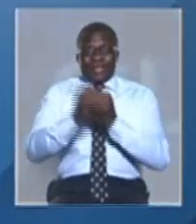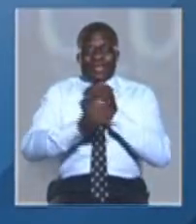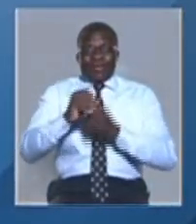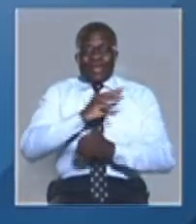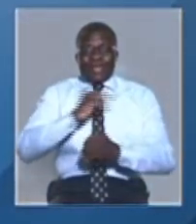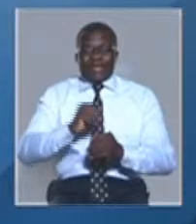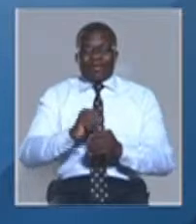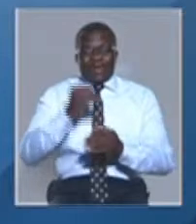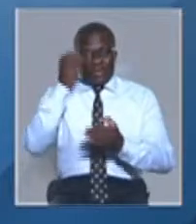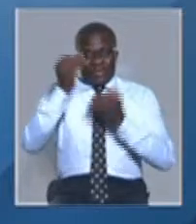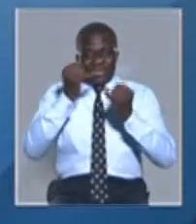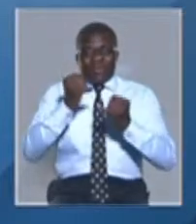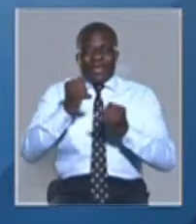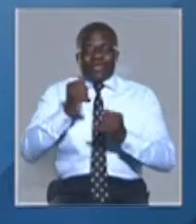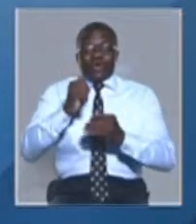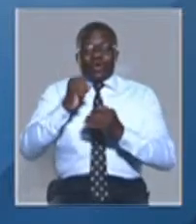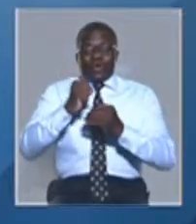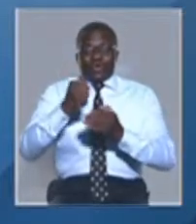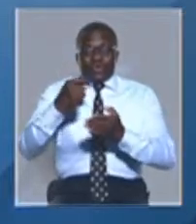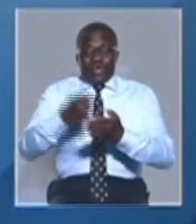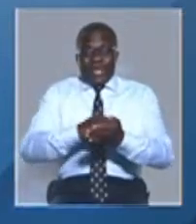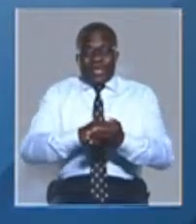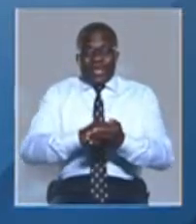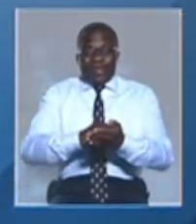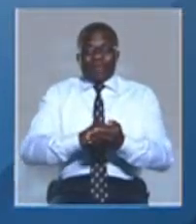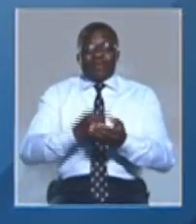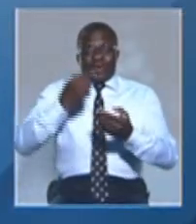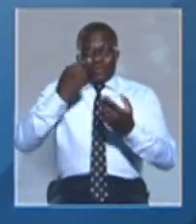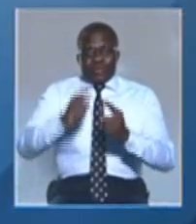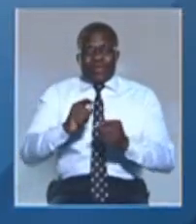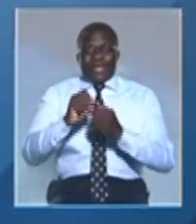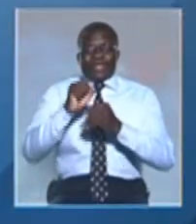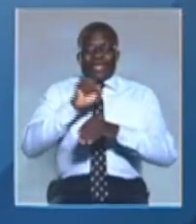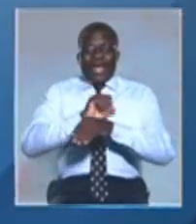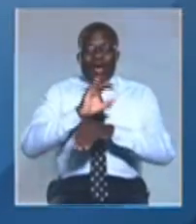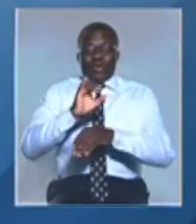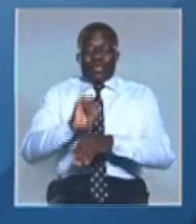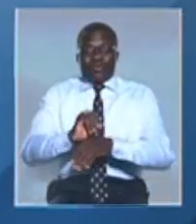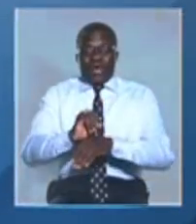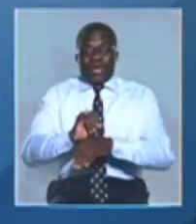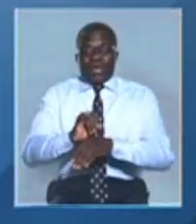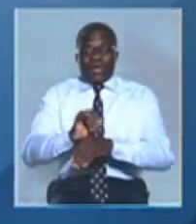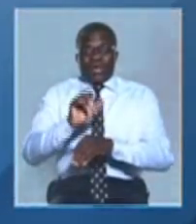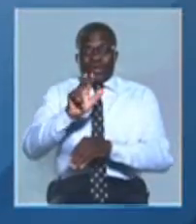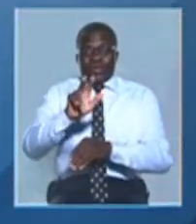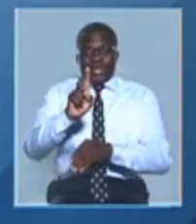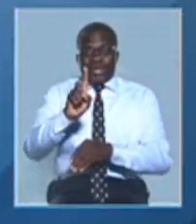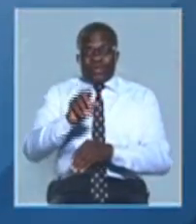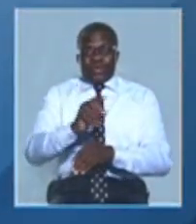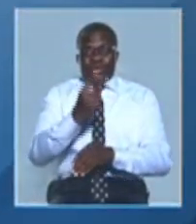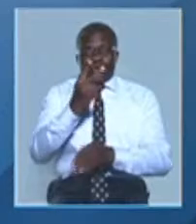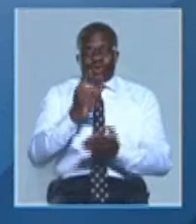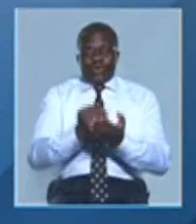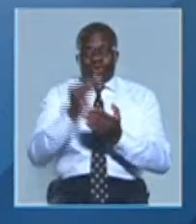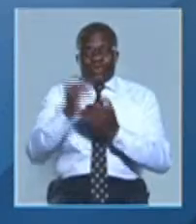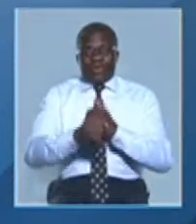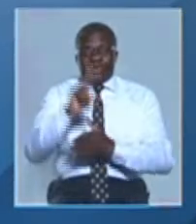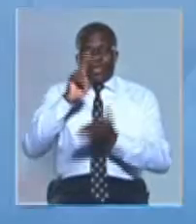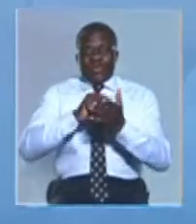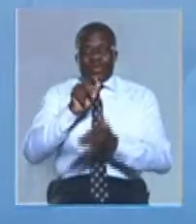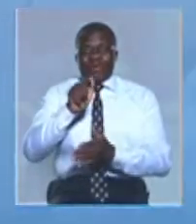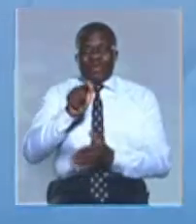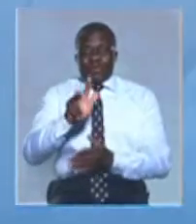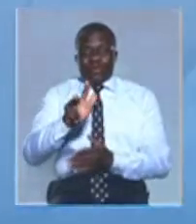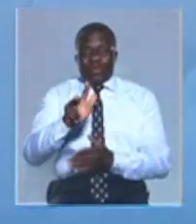membres de l'initiative d'Accra, prévue pour se tenir à Abidjan en Côte d'Ivoire du 31 au